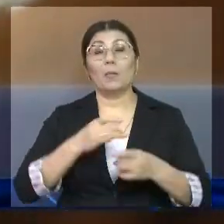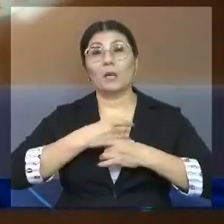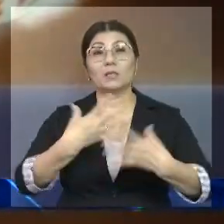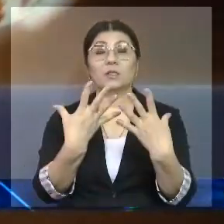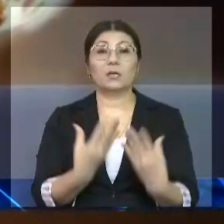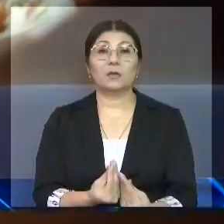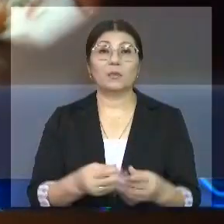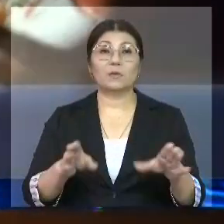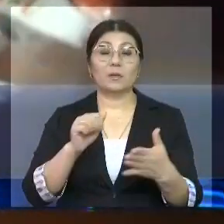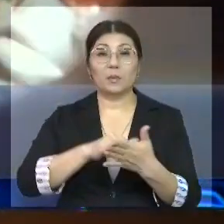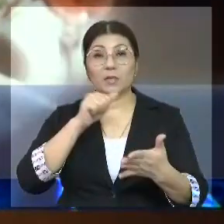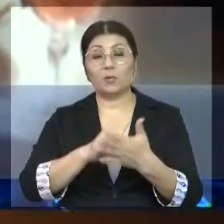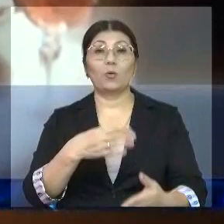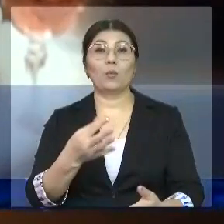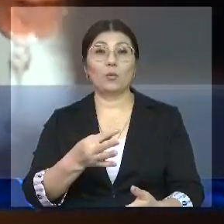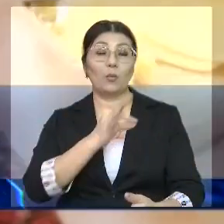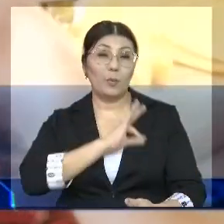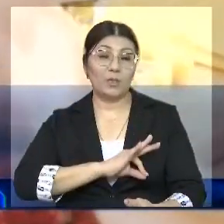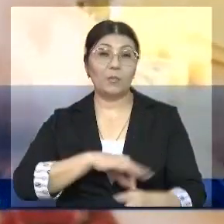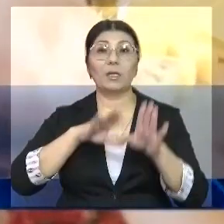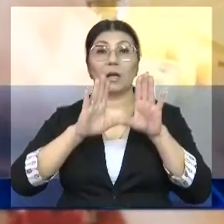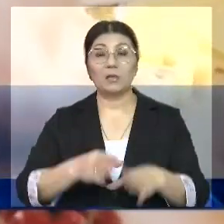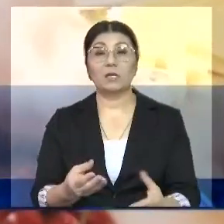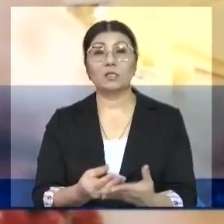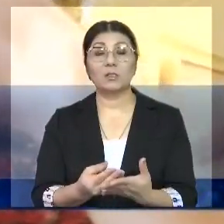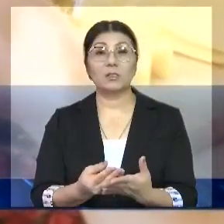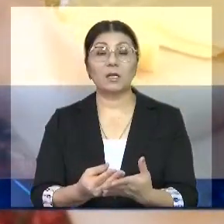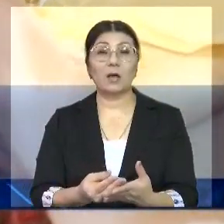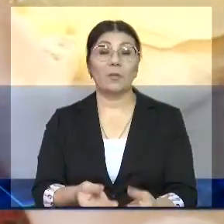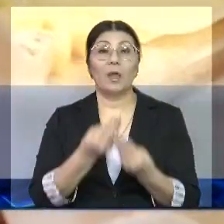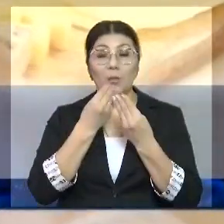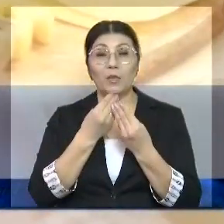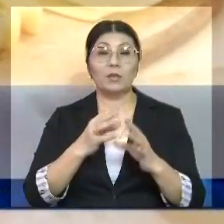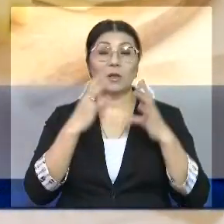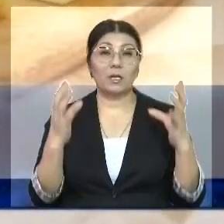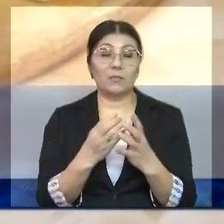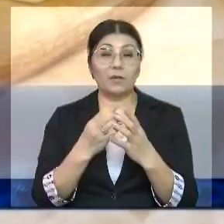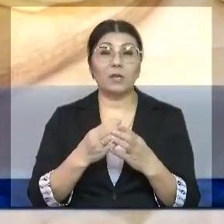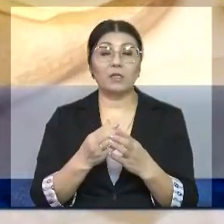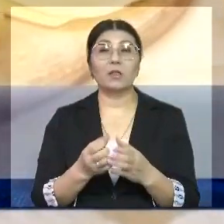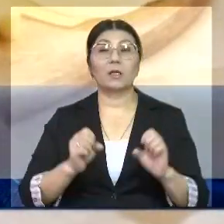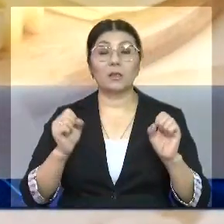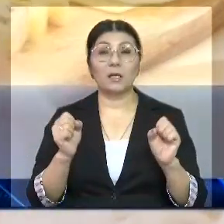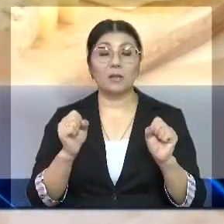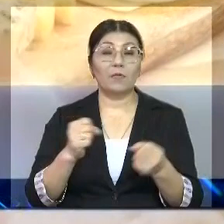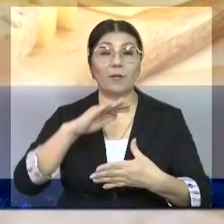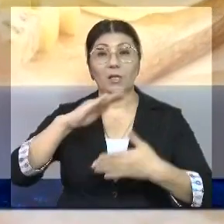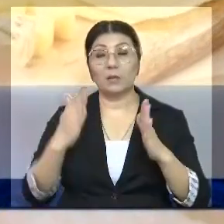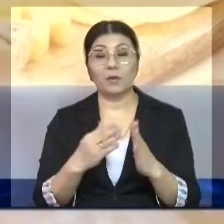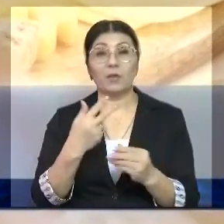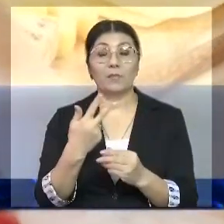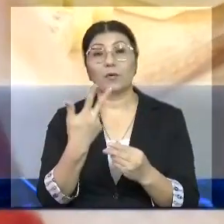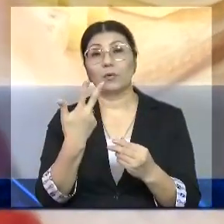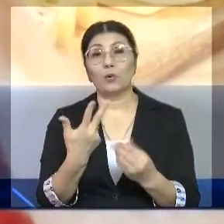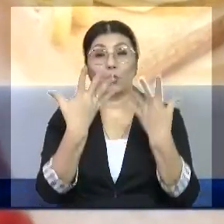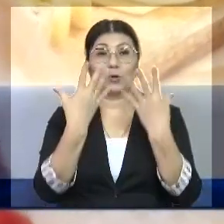дни. Причина – употребление остатков пищи, хранящихся в холодильнике более 2-3 дней. Особенно это касается мясных,